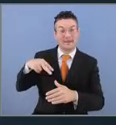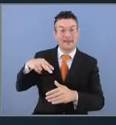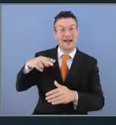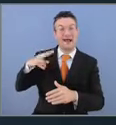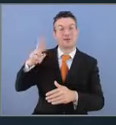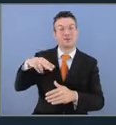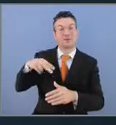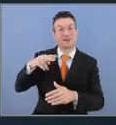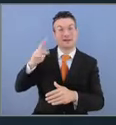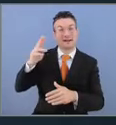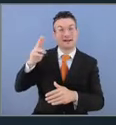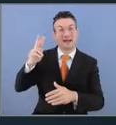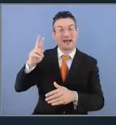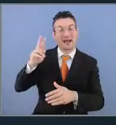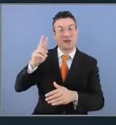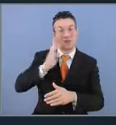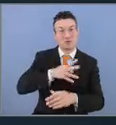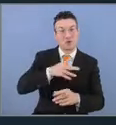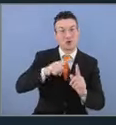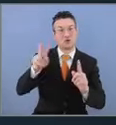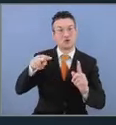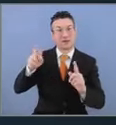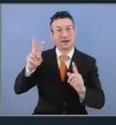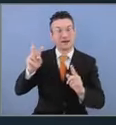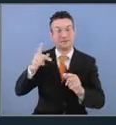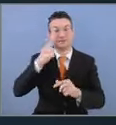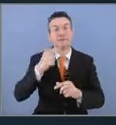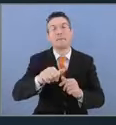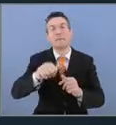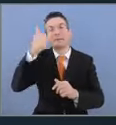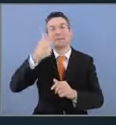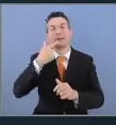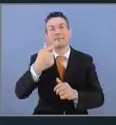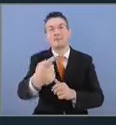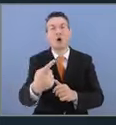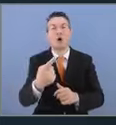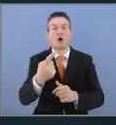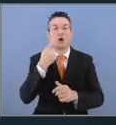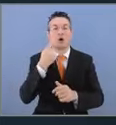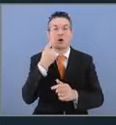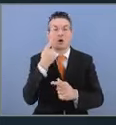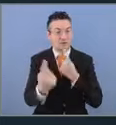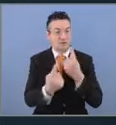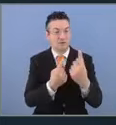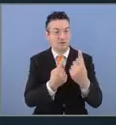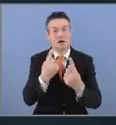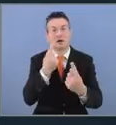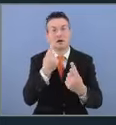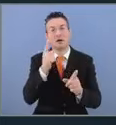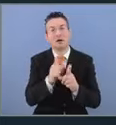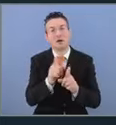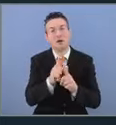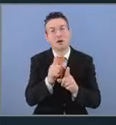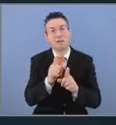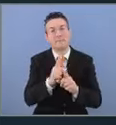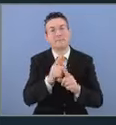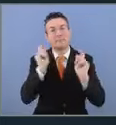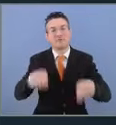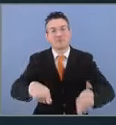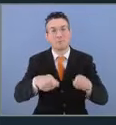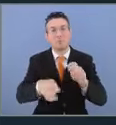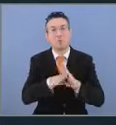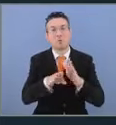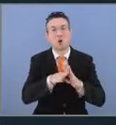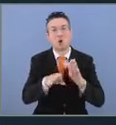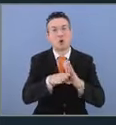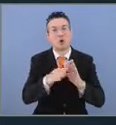RIS3 regionale non è più una condizione ex ante dell'avvio dei programmi operativi, ma diventa una condizione